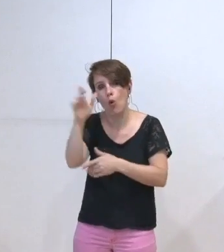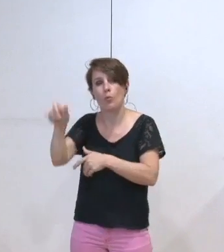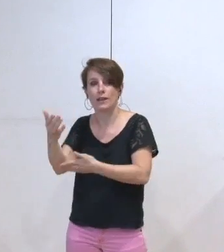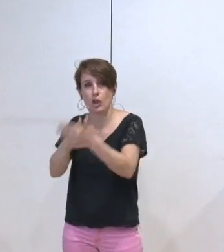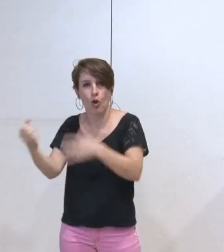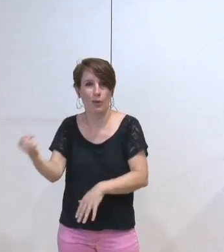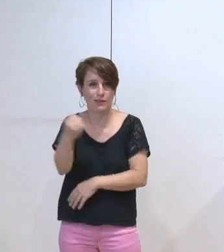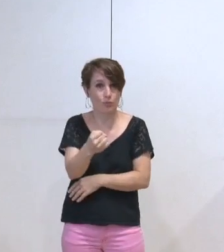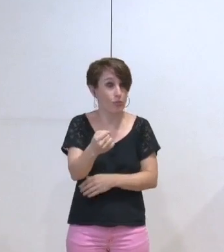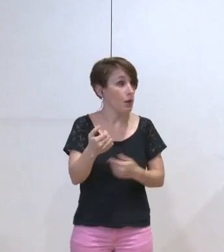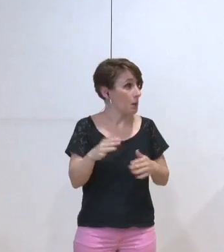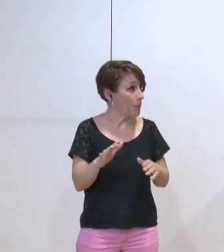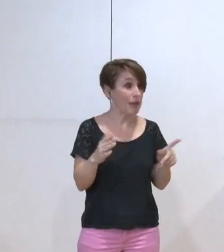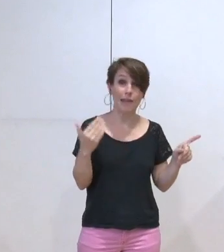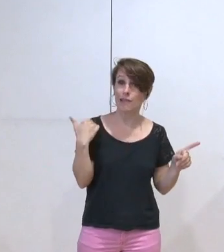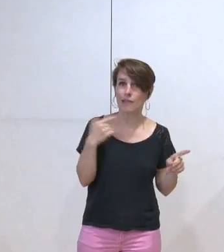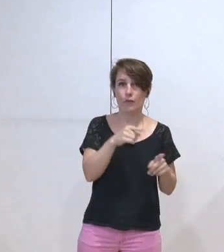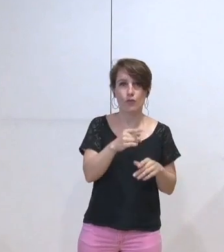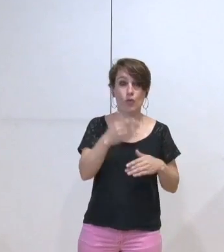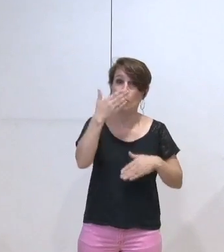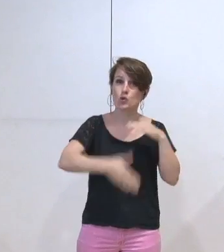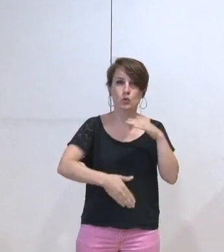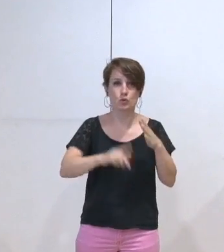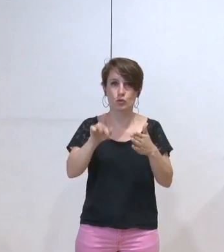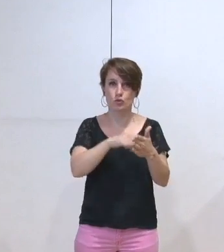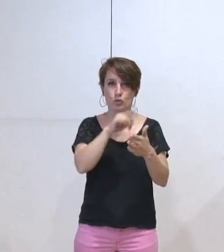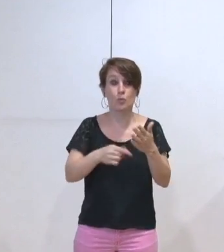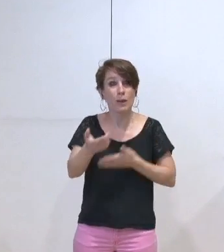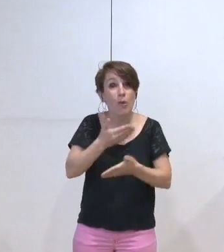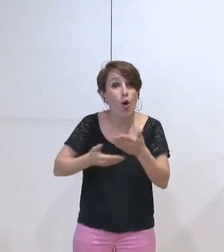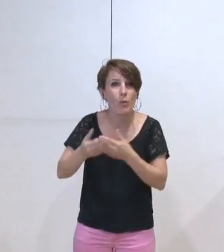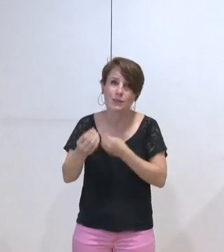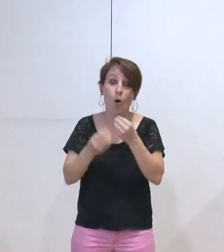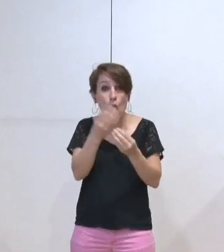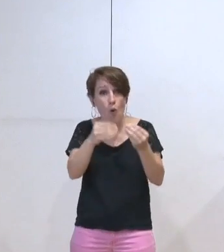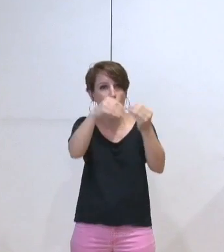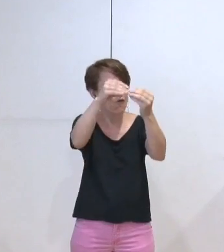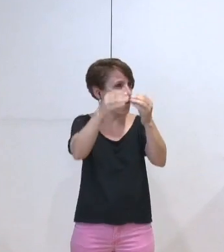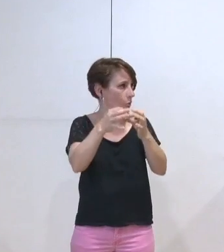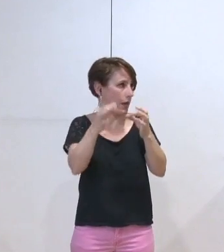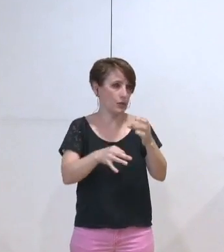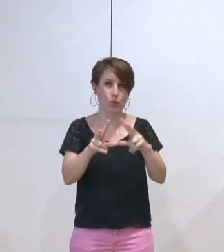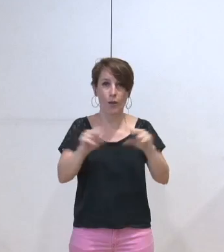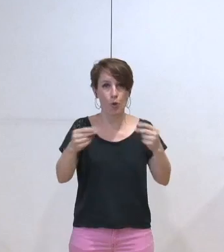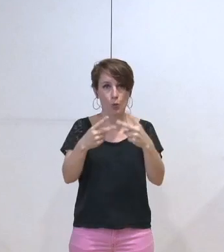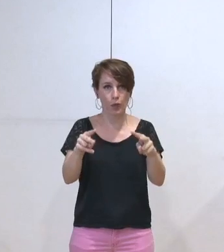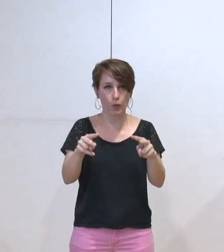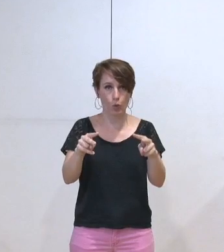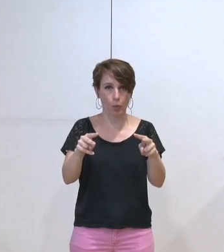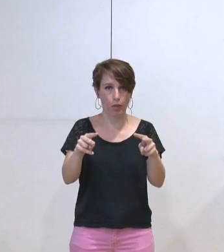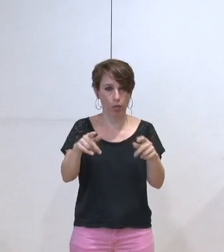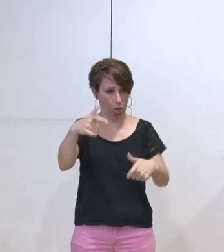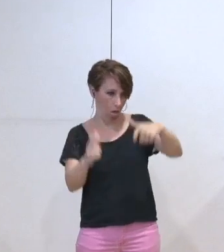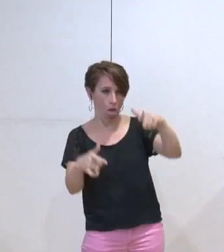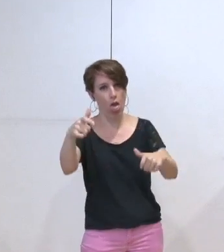remplacement et renfort vous avez retiré les moyens de réaliser ce plan de propreté urbaine désorganiser les équipes